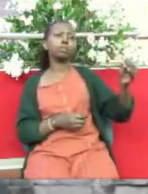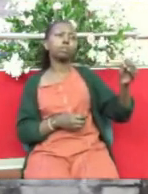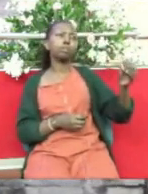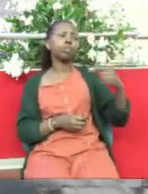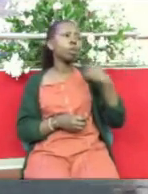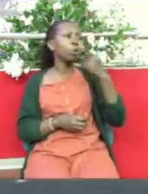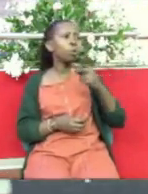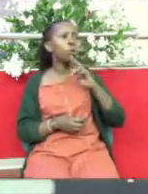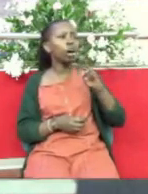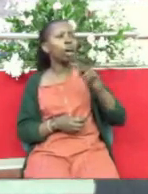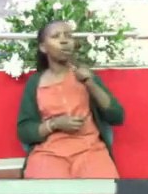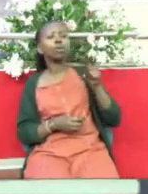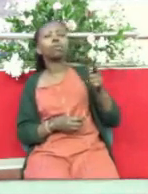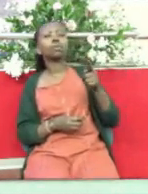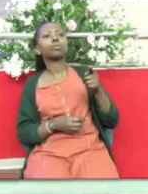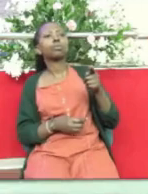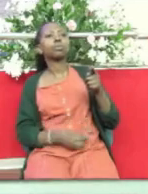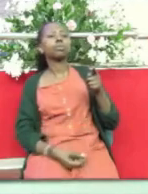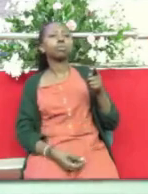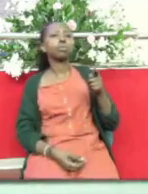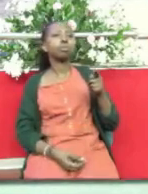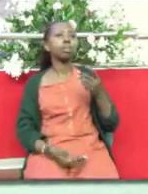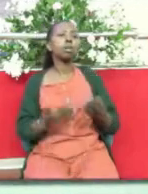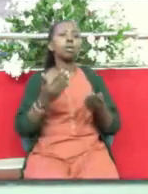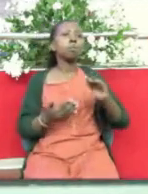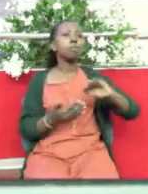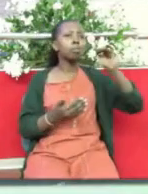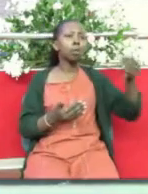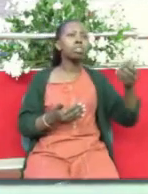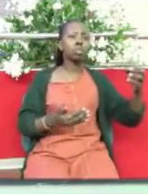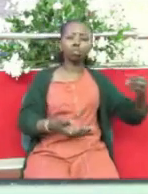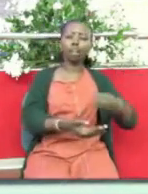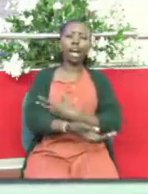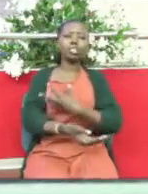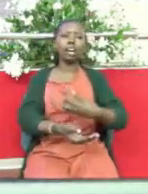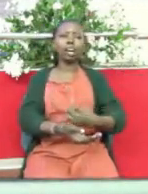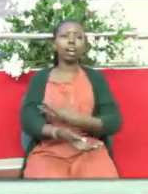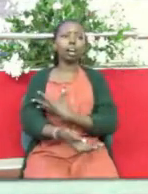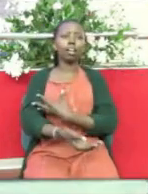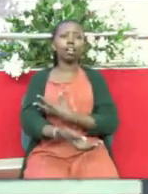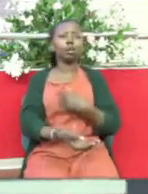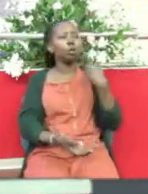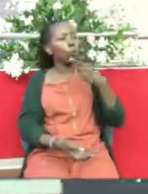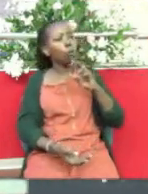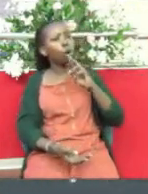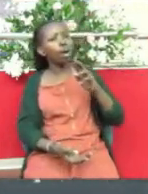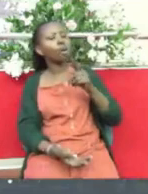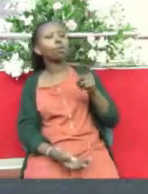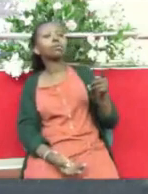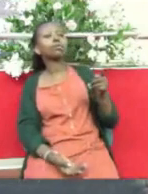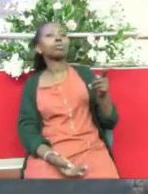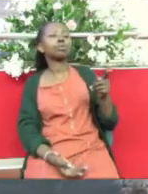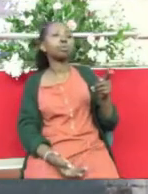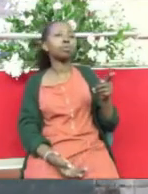Who are you? Wewe ni nani? Is it the mountain of cancer? Je, ni mlima wa saratani? Who are you? Wewe ni nani?